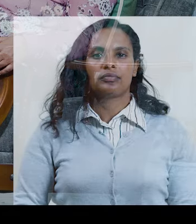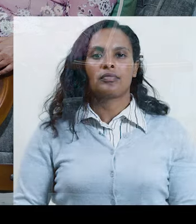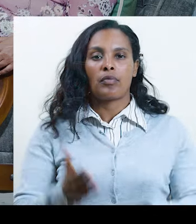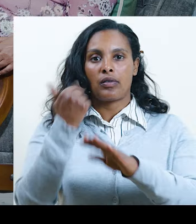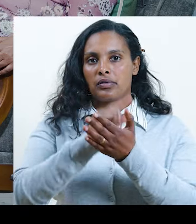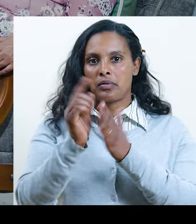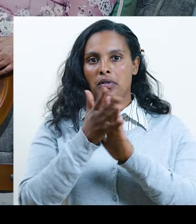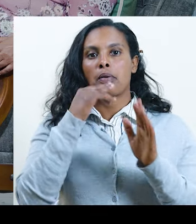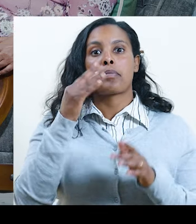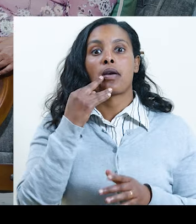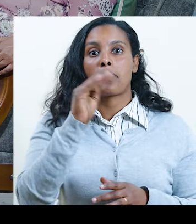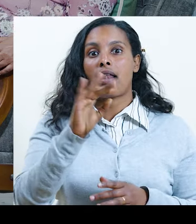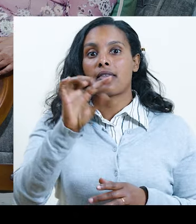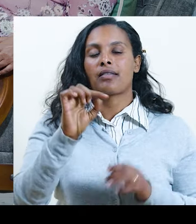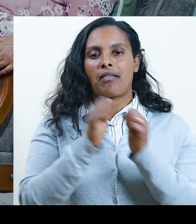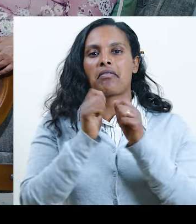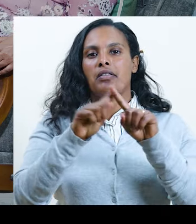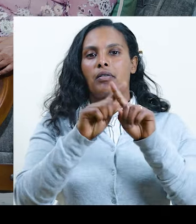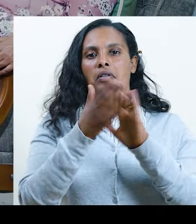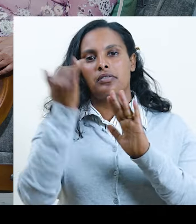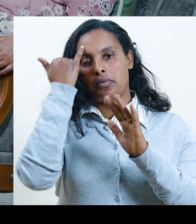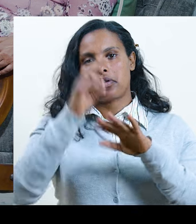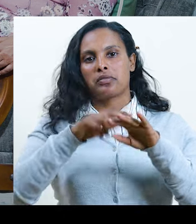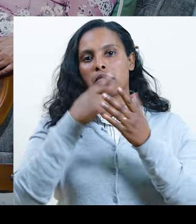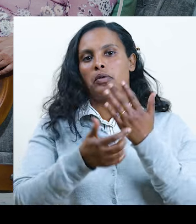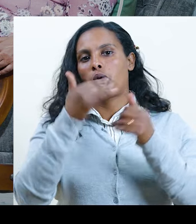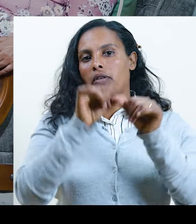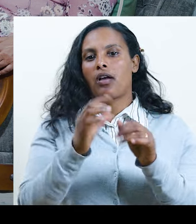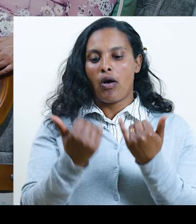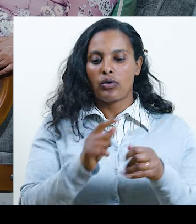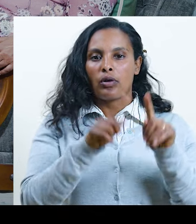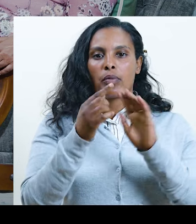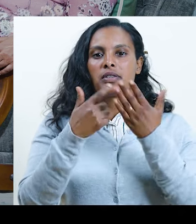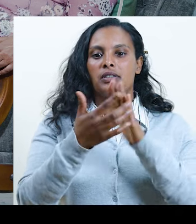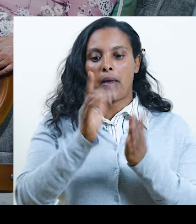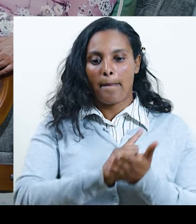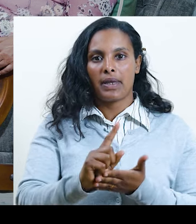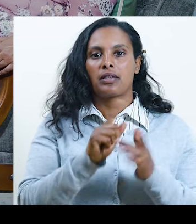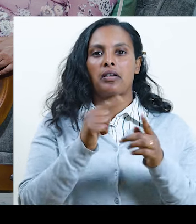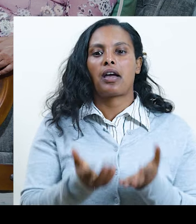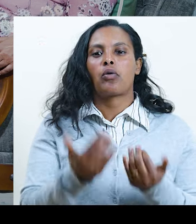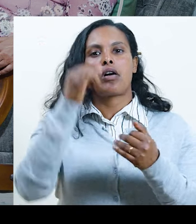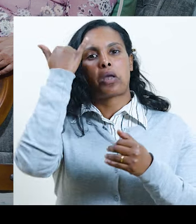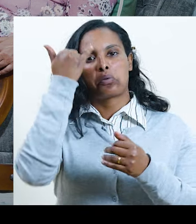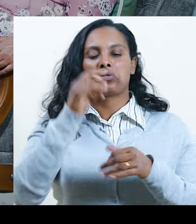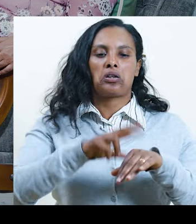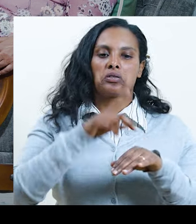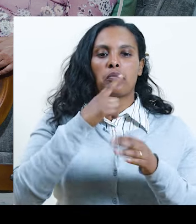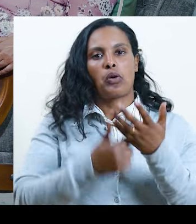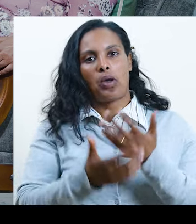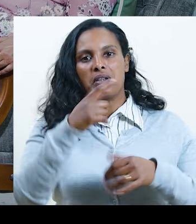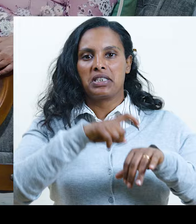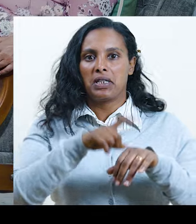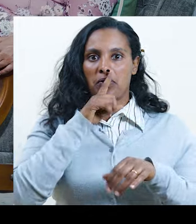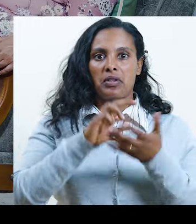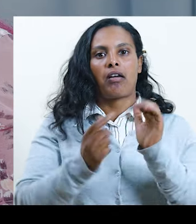በባለፈው ሳምንት ከሚላት ጋር የተለያዩ ሀሳቦችን እያነሳን ስንወያይ ቆይተን ነበር። አሁን ደግሞ በዚህኛው ሳምንት የቀሩ ሀሳቦችን እያነሳን የምንወያይበት